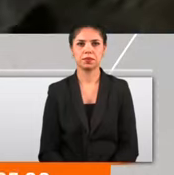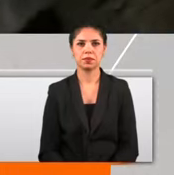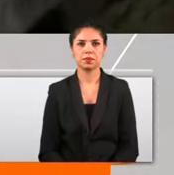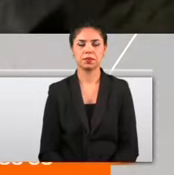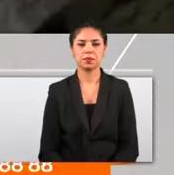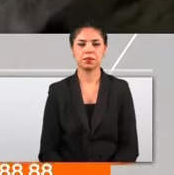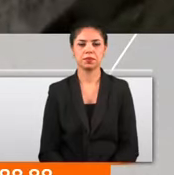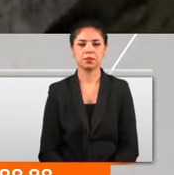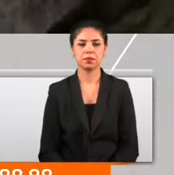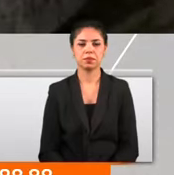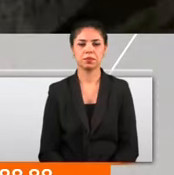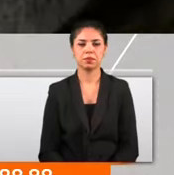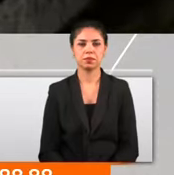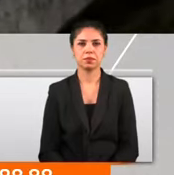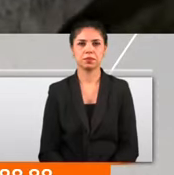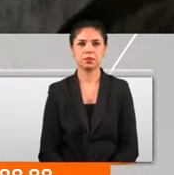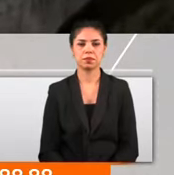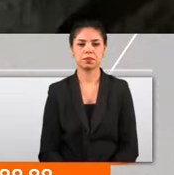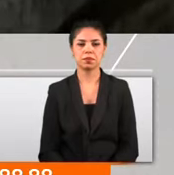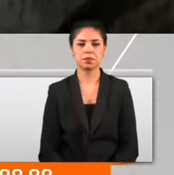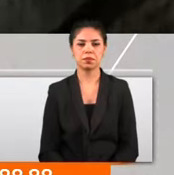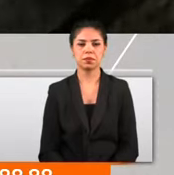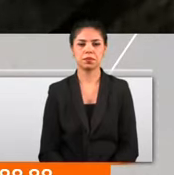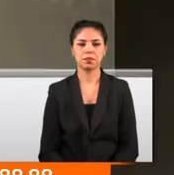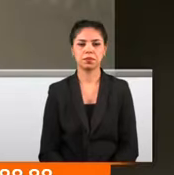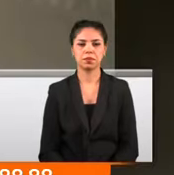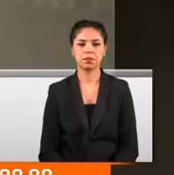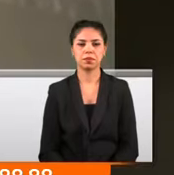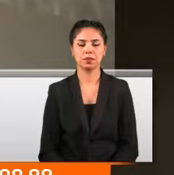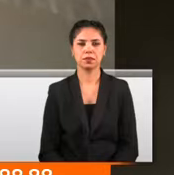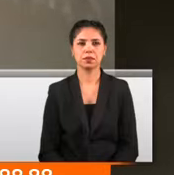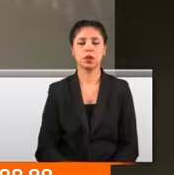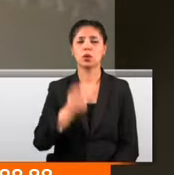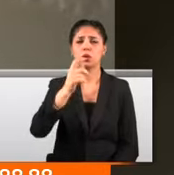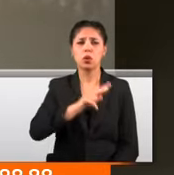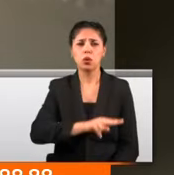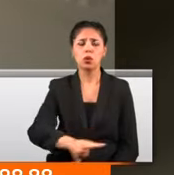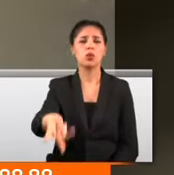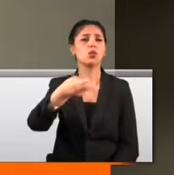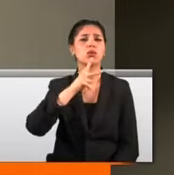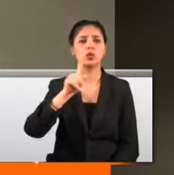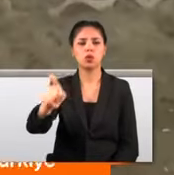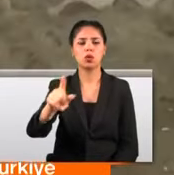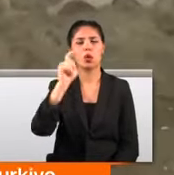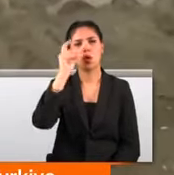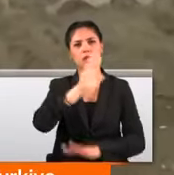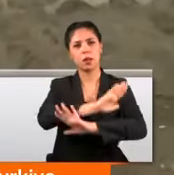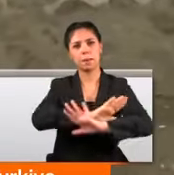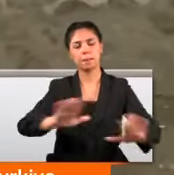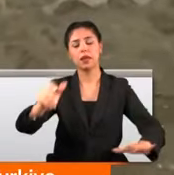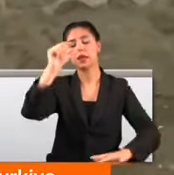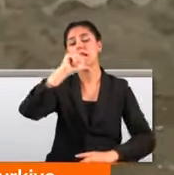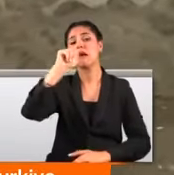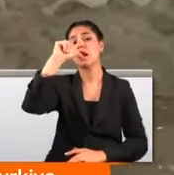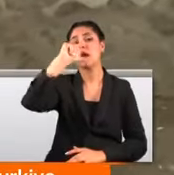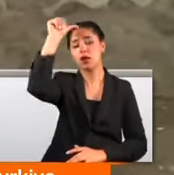iletildiği, İslam tarihinde Kur'an'ın güneşinin doğduğu yerdeyiz. Zorlu yolculuğun sonunda hasret bitti. Hacı